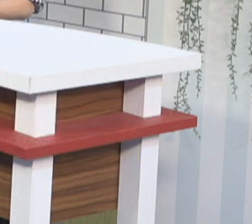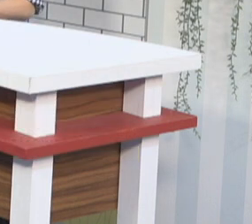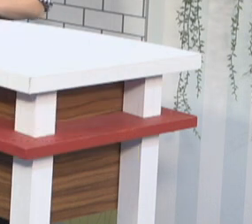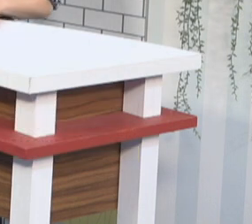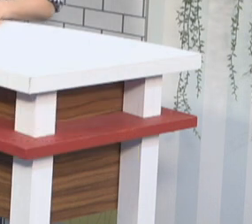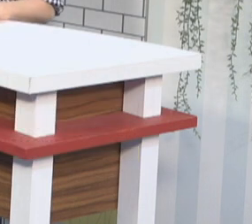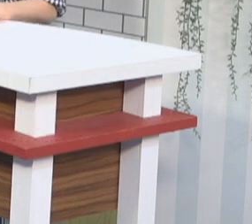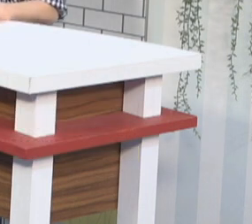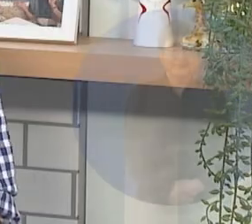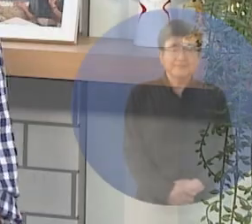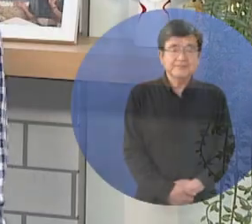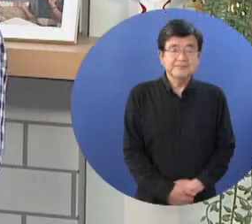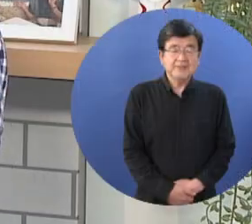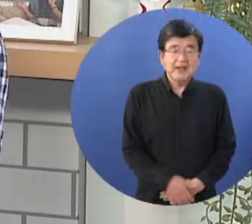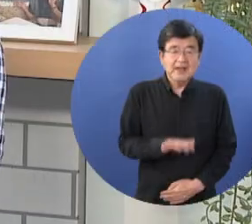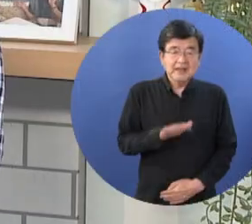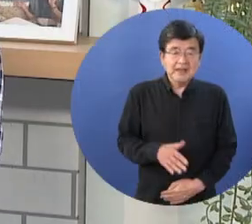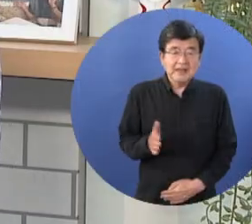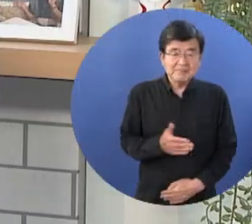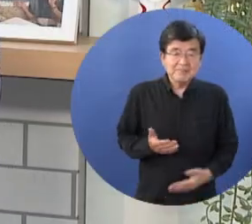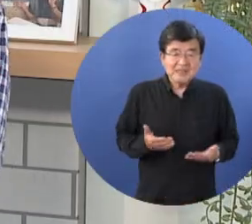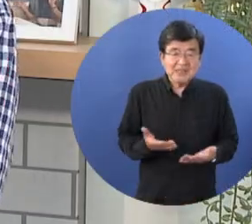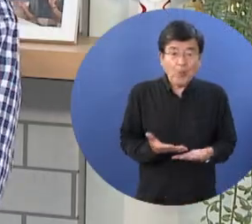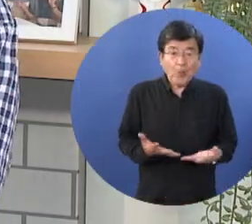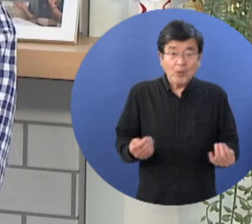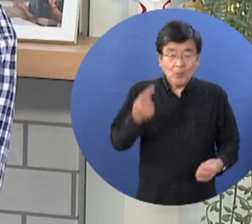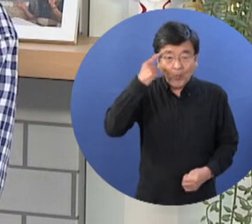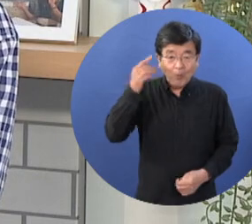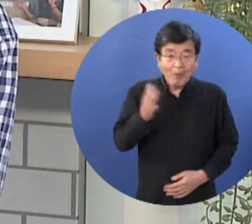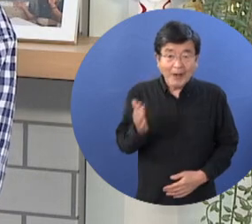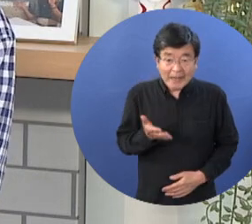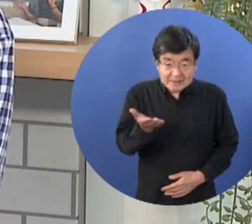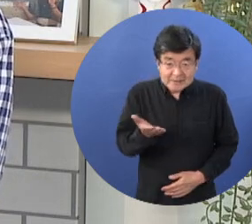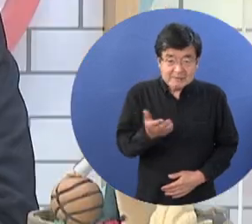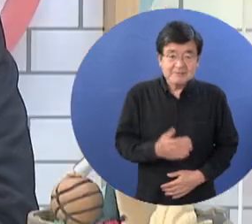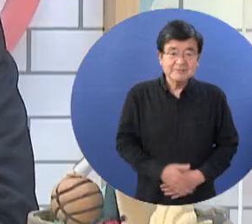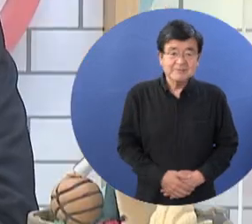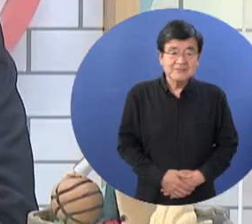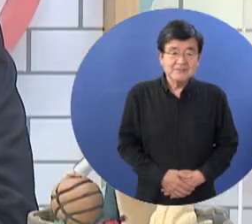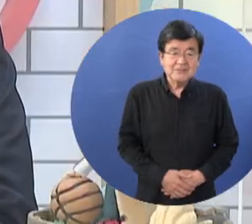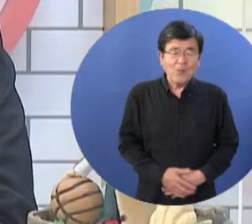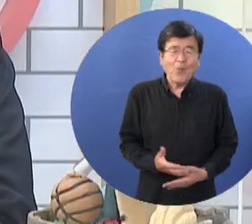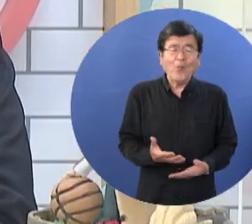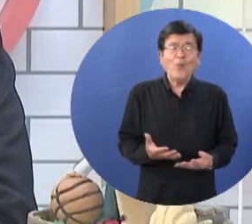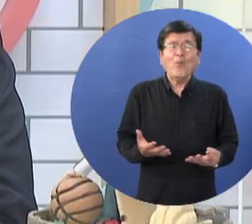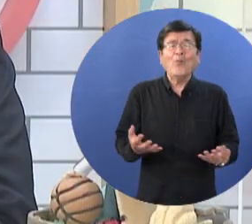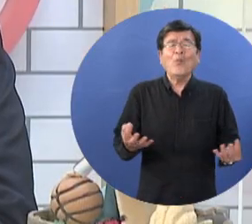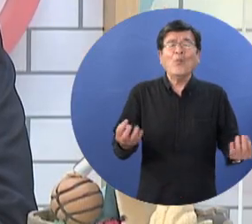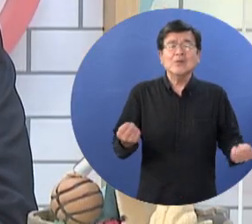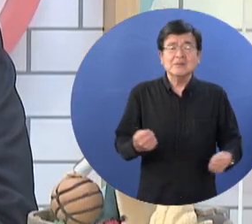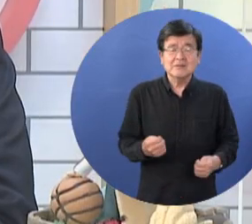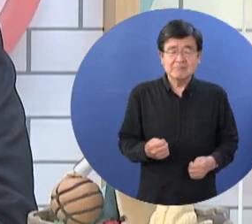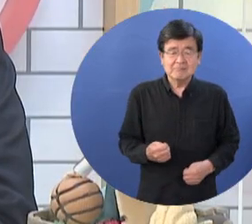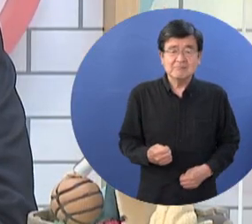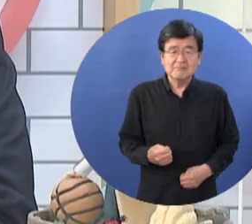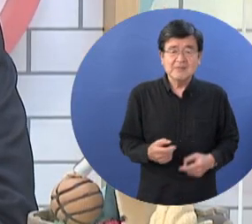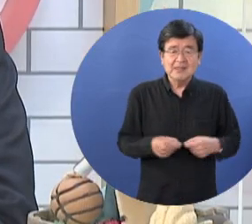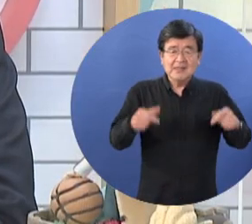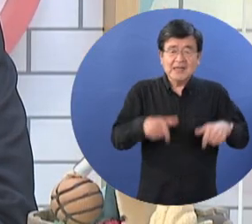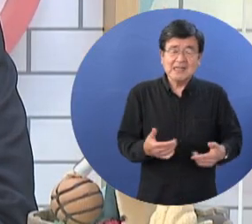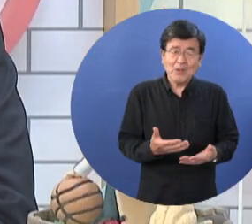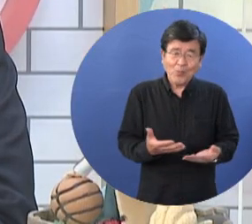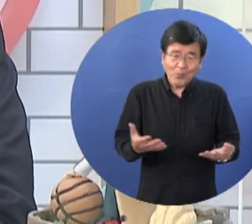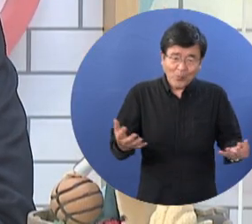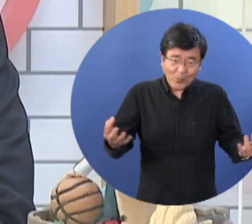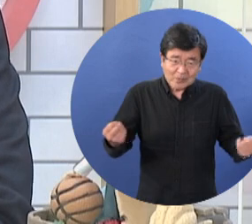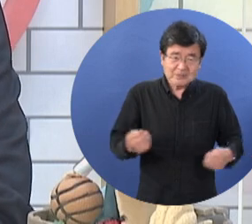陽子です。さあ田村さん、最近ね、はい、地震多いなって。 めちゃくちゃ多いですよ。関西も多いですし、全国的